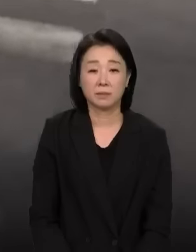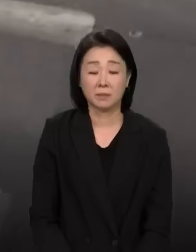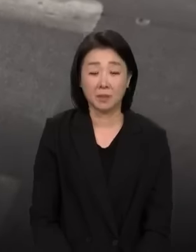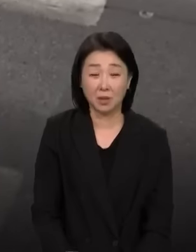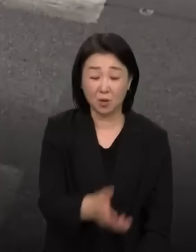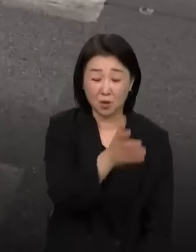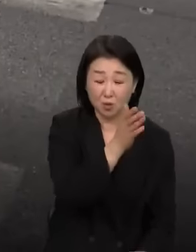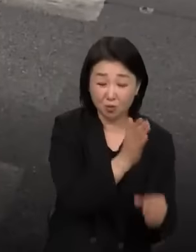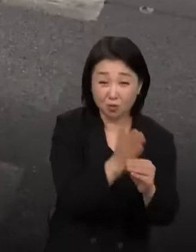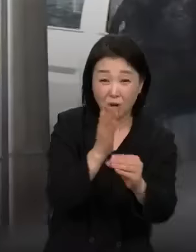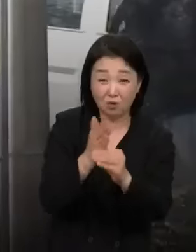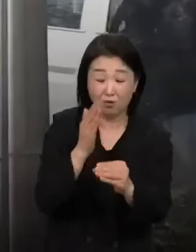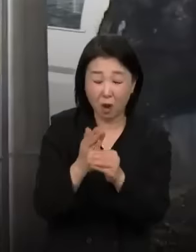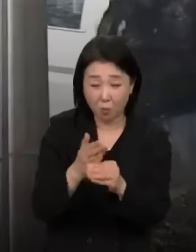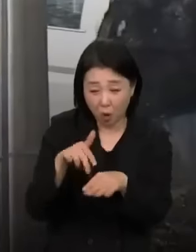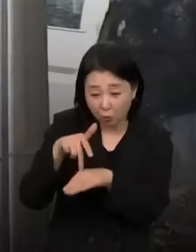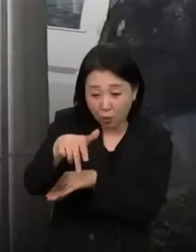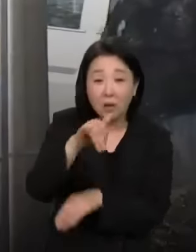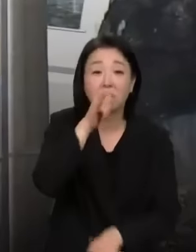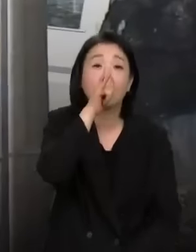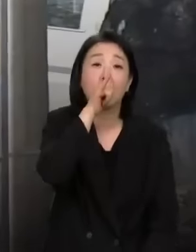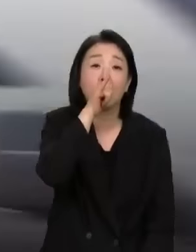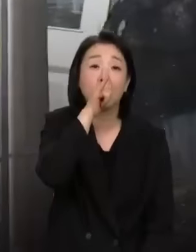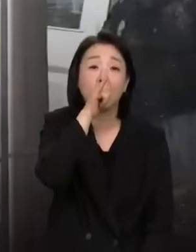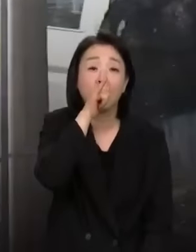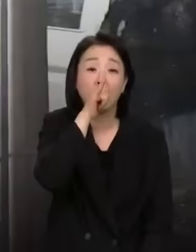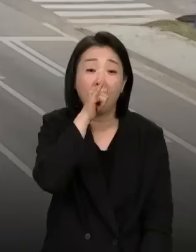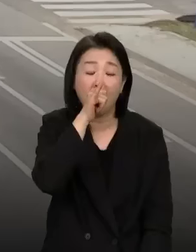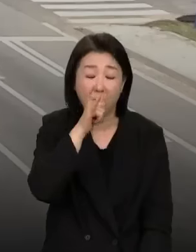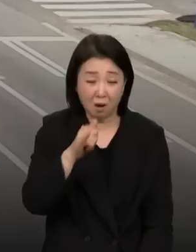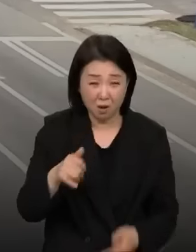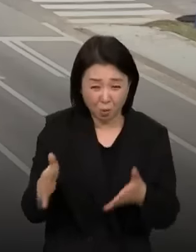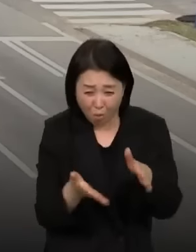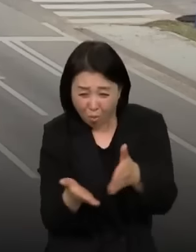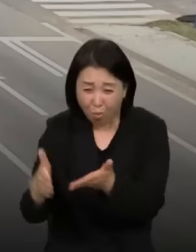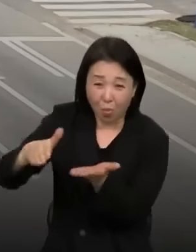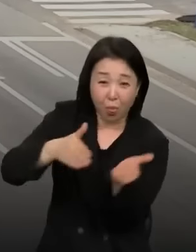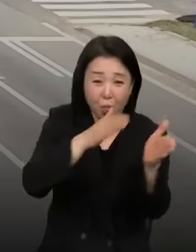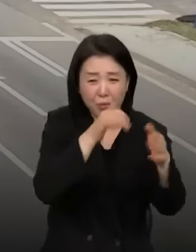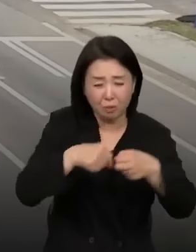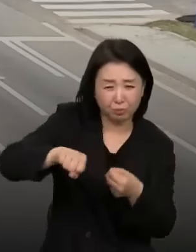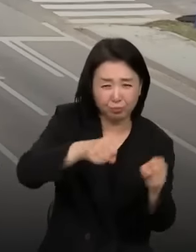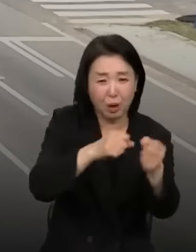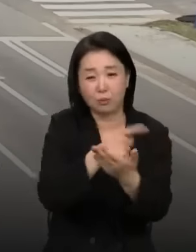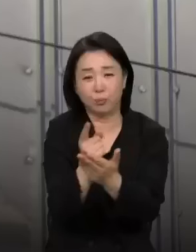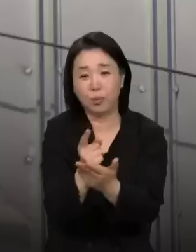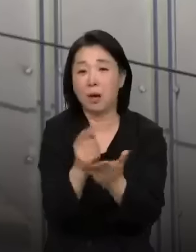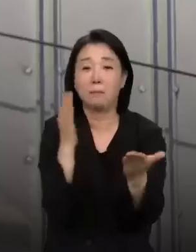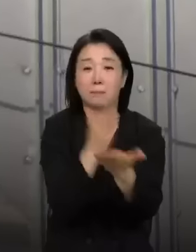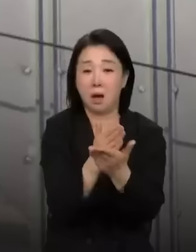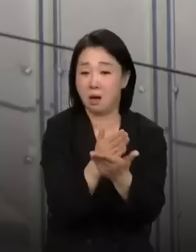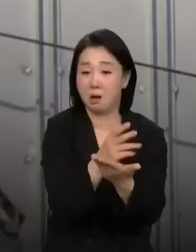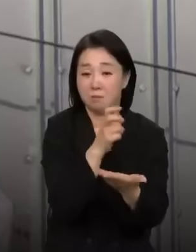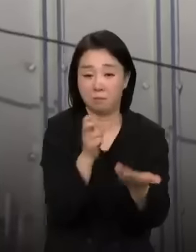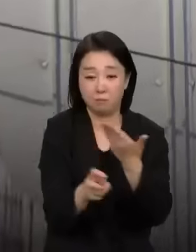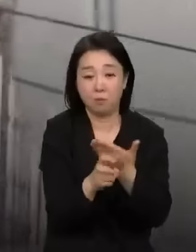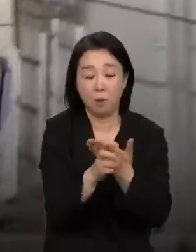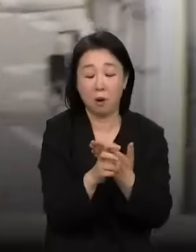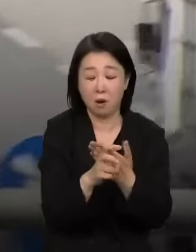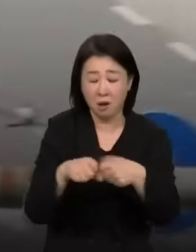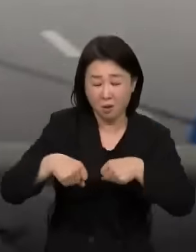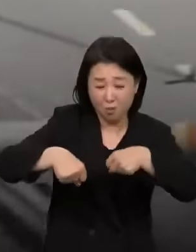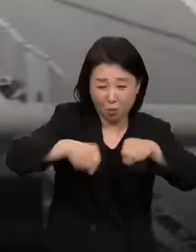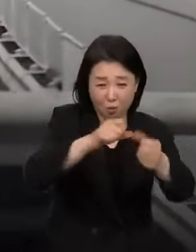군데군데 횡단보도에 보행자도 있습니다. 도로에 굽은 곳도 많아 과속은 금물입니다. 그런데 오토바이는